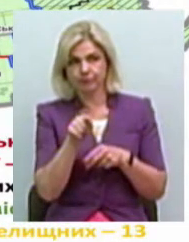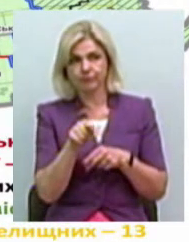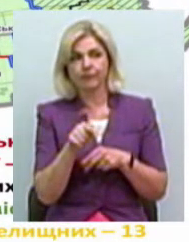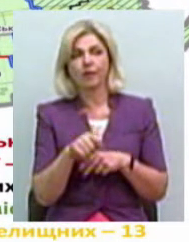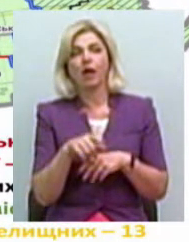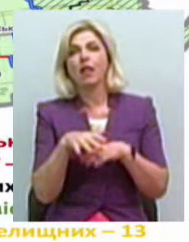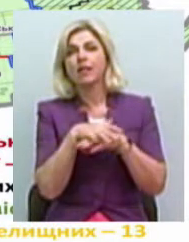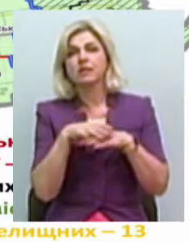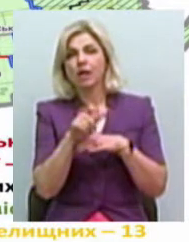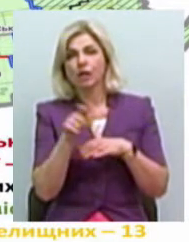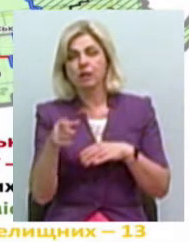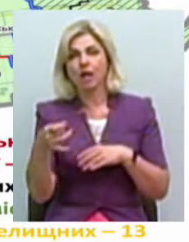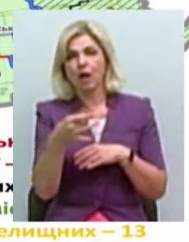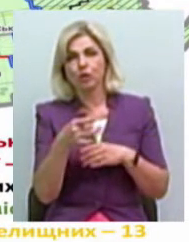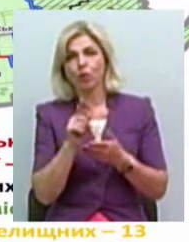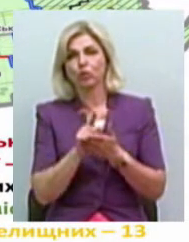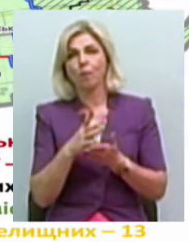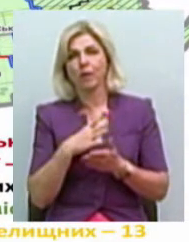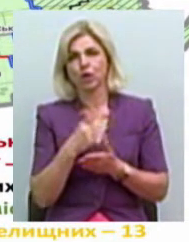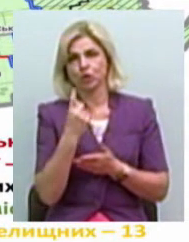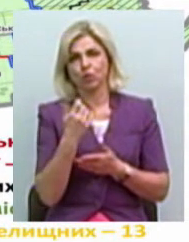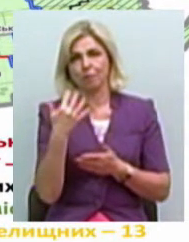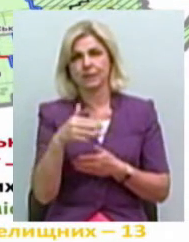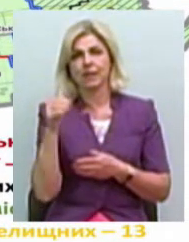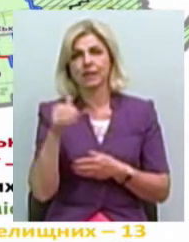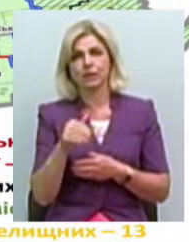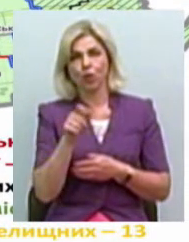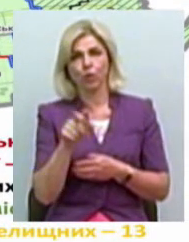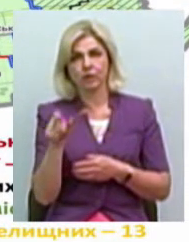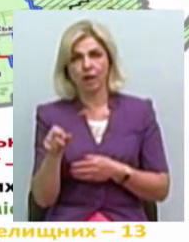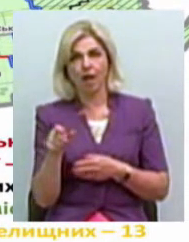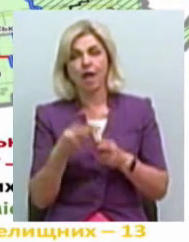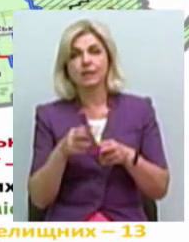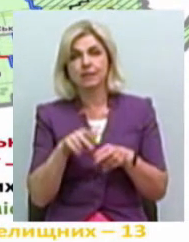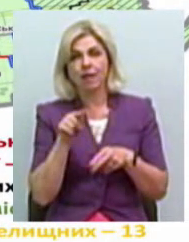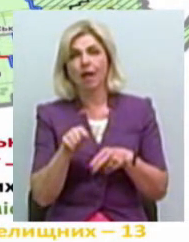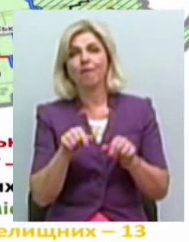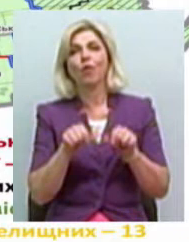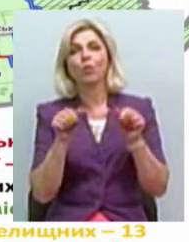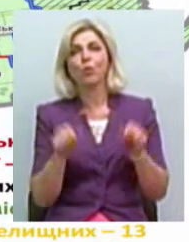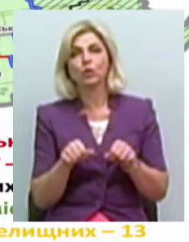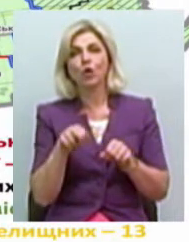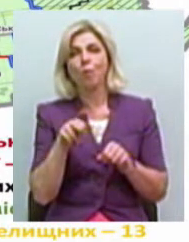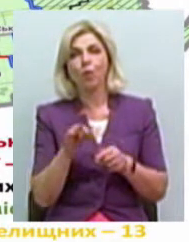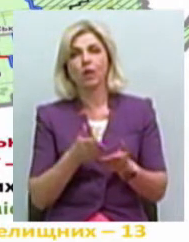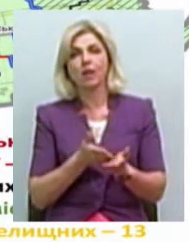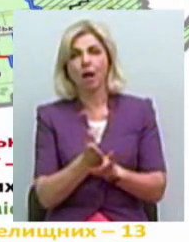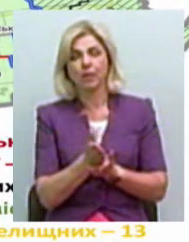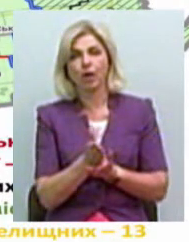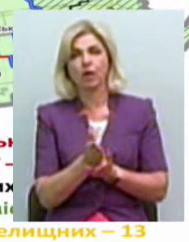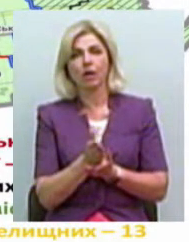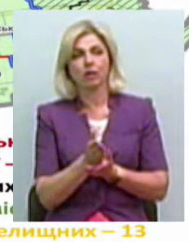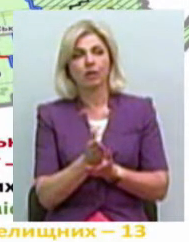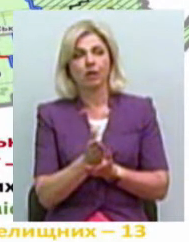населення району повинно складати приблизно 150 тисяч осіб. Воно формується по напрямку